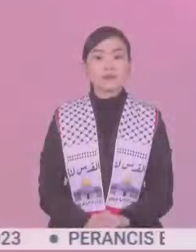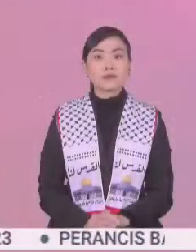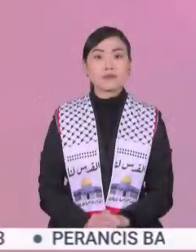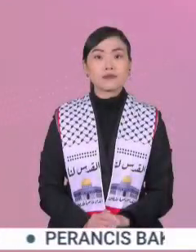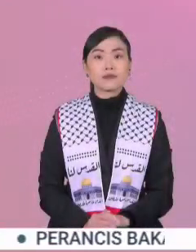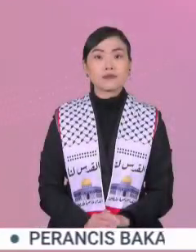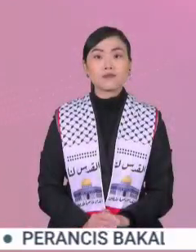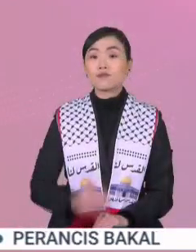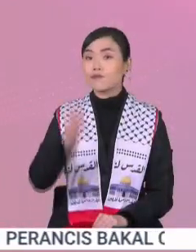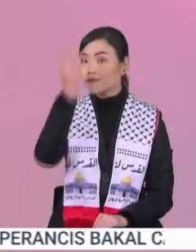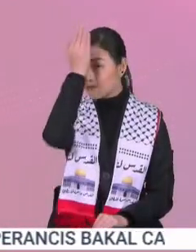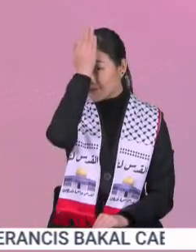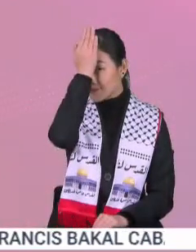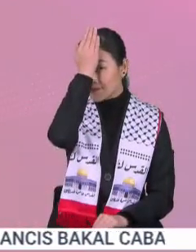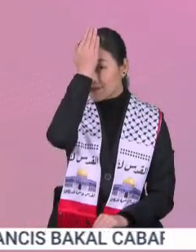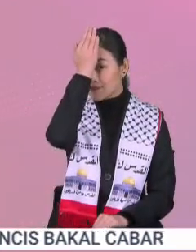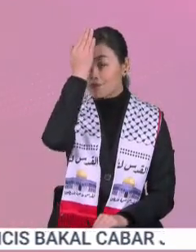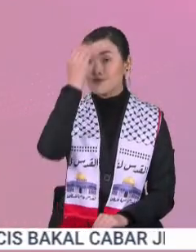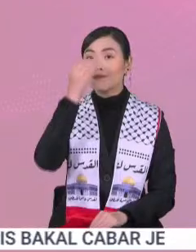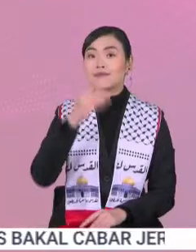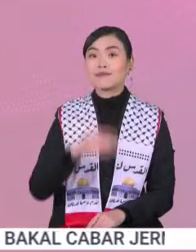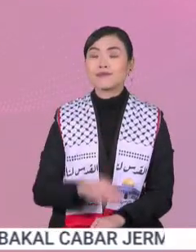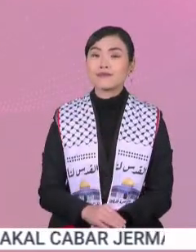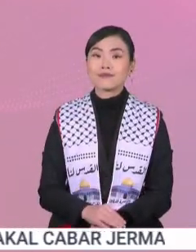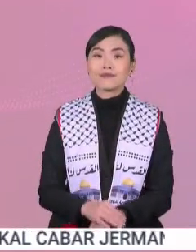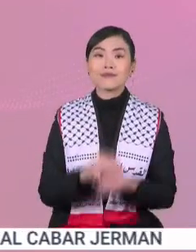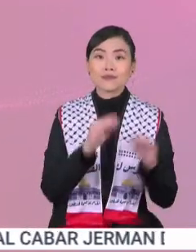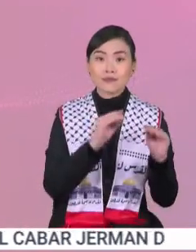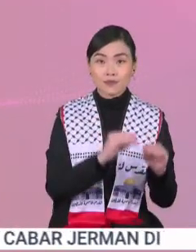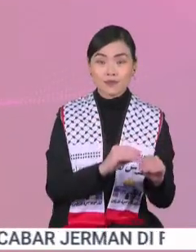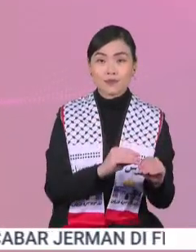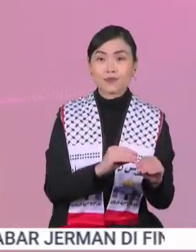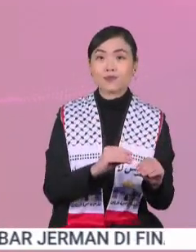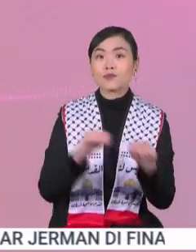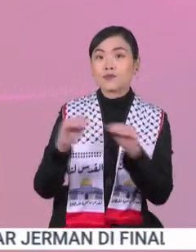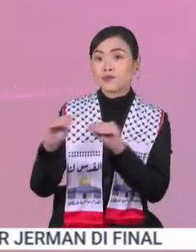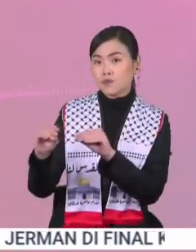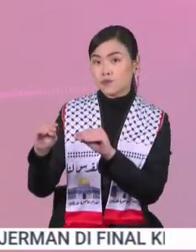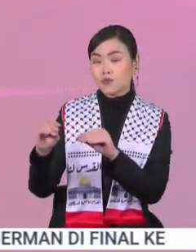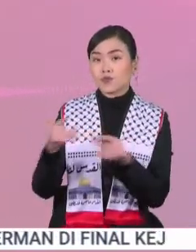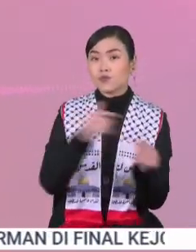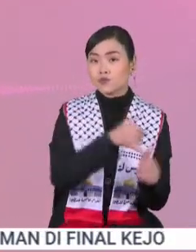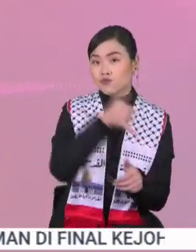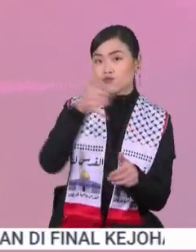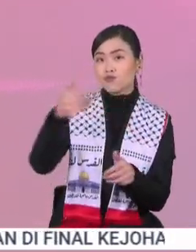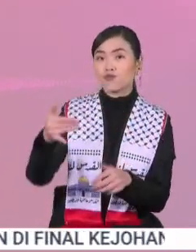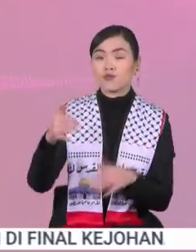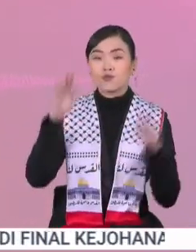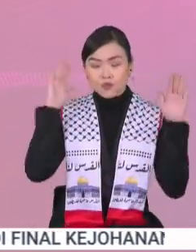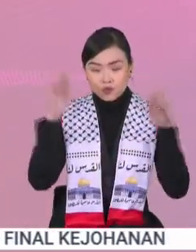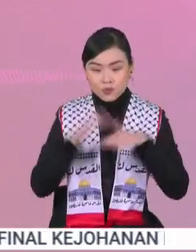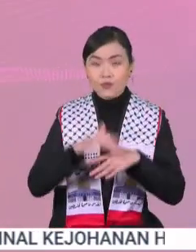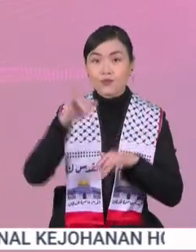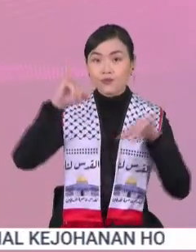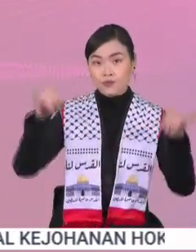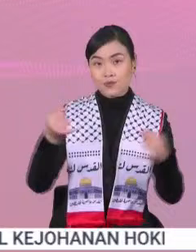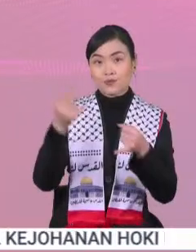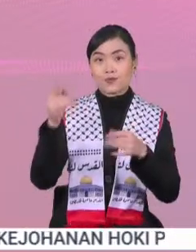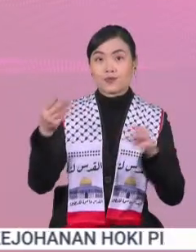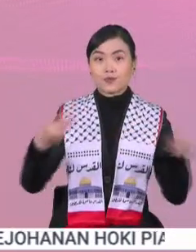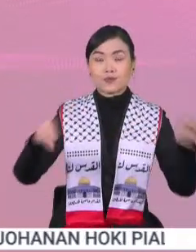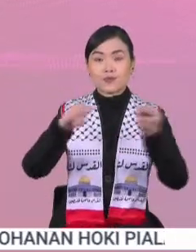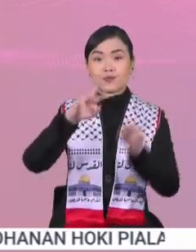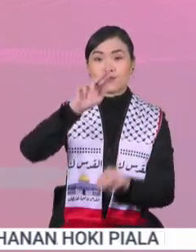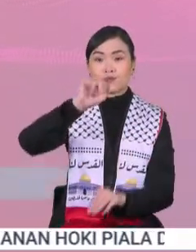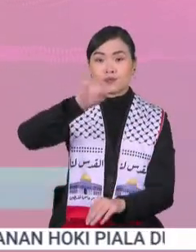Cina yang di-pertuan agong alsultan Abdullah riatuddin al-mustafa Bilal Shah berangkat menunaikan solat jumaat di Masjid Raja lumu Kuala